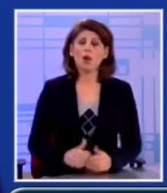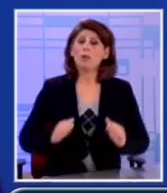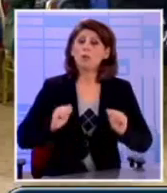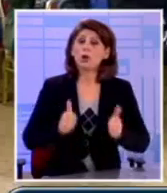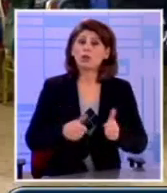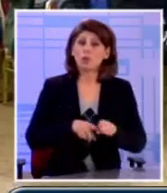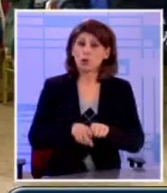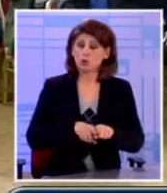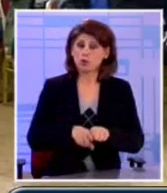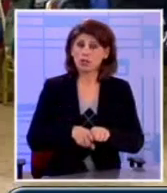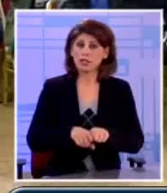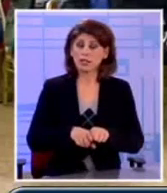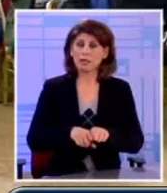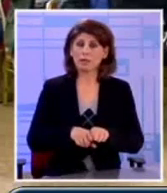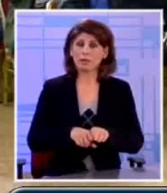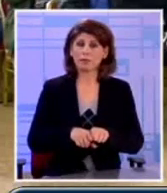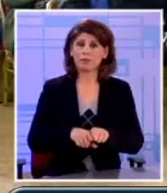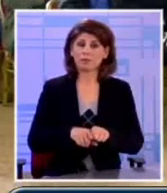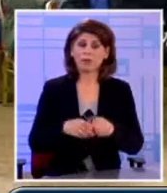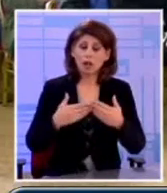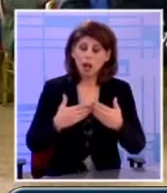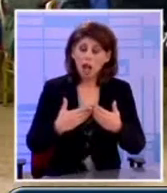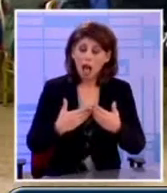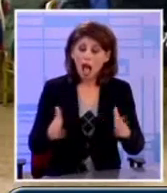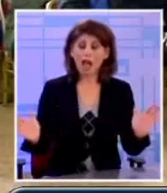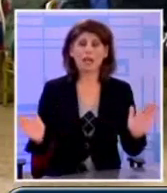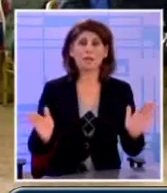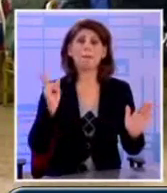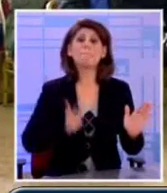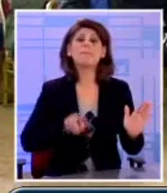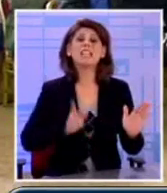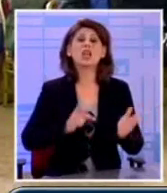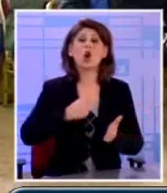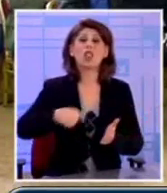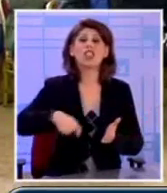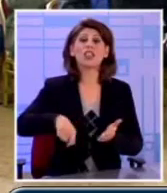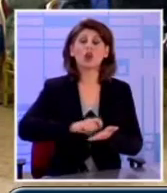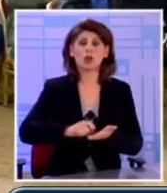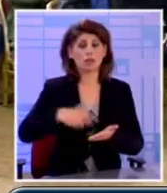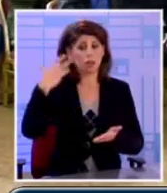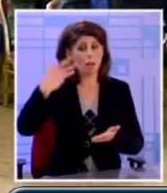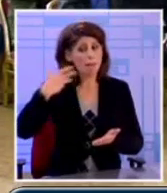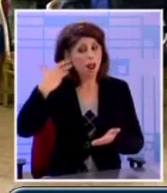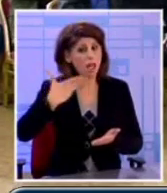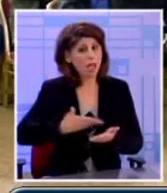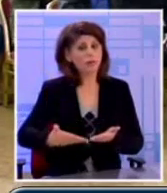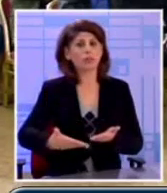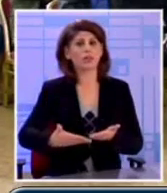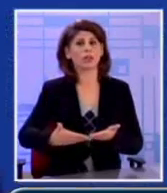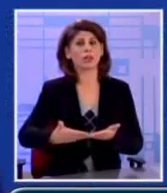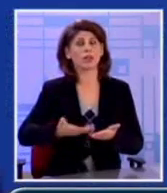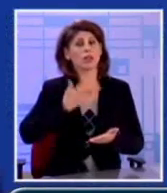κάνουν με το άνοιγμα ποινικών δικογραφιών και με την μελέτη τους και με την